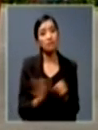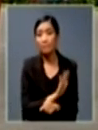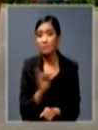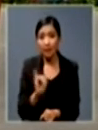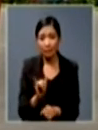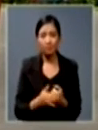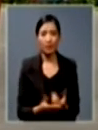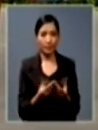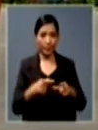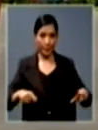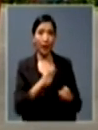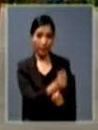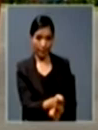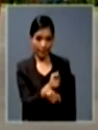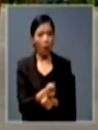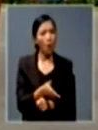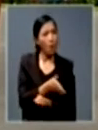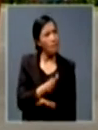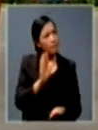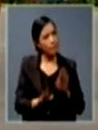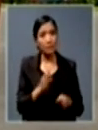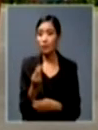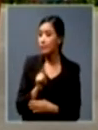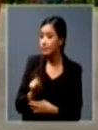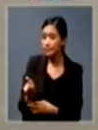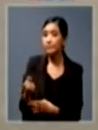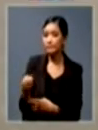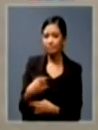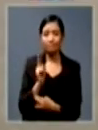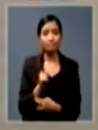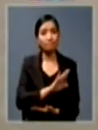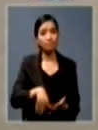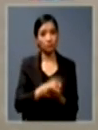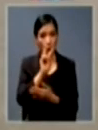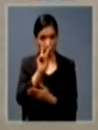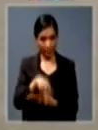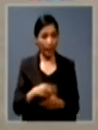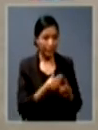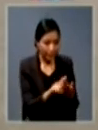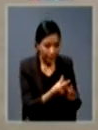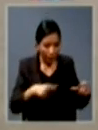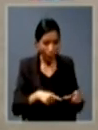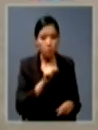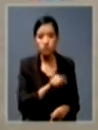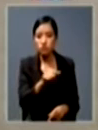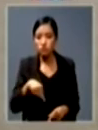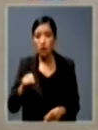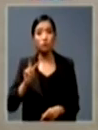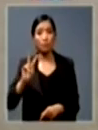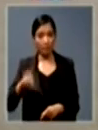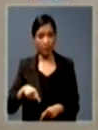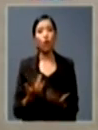พื้นที่เกษตรนะฮะก่อนหน้านี้ก็ครอบคลุมประมาณเท่าไหร่คุณรัชนี ค่ะจริงๆแล้วมีทั้งหมด 2,000 แปลงนะคะแต่ว่ามีชาวนาที่เข้าร่วมโครง